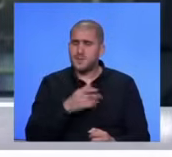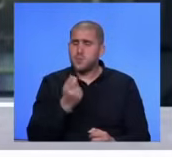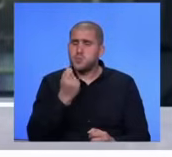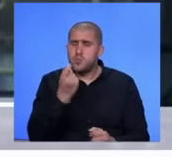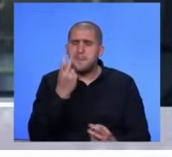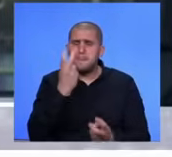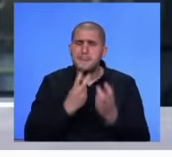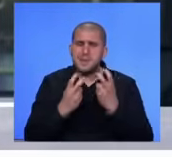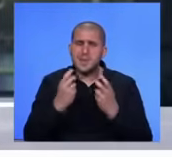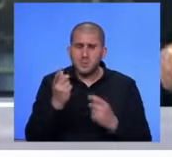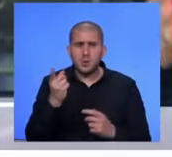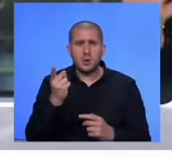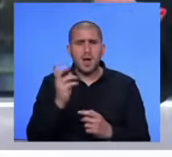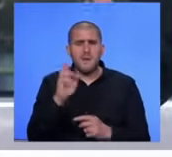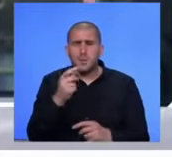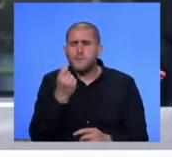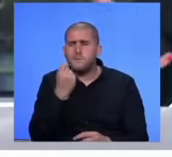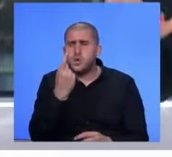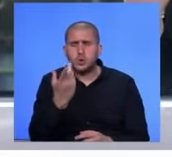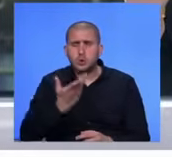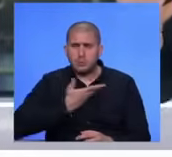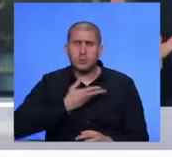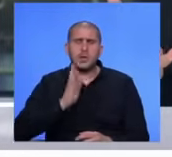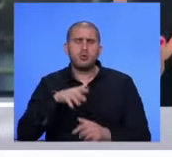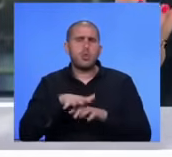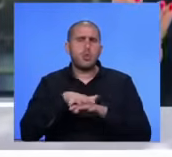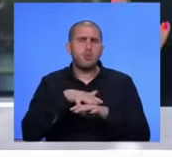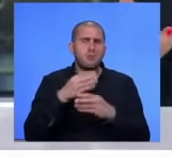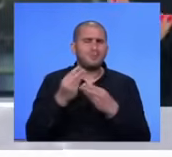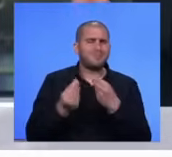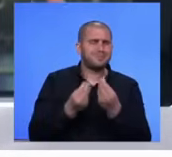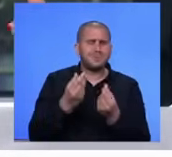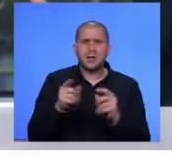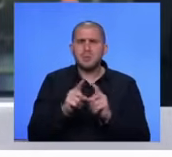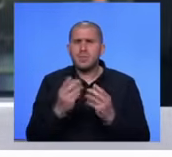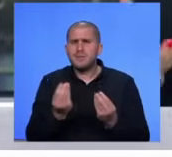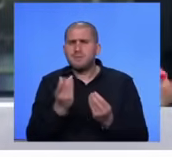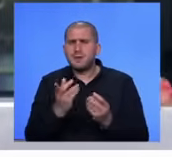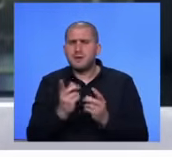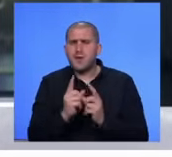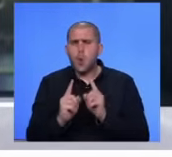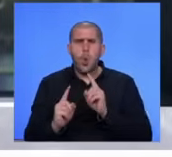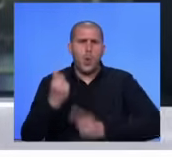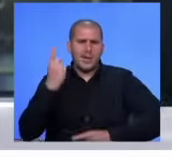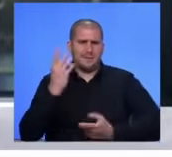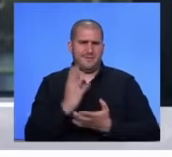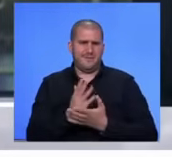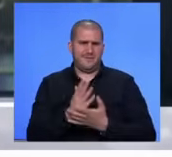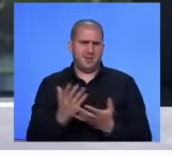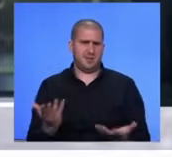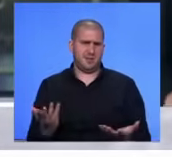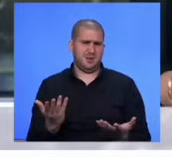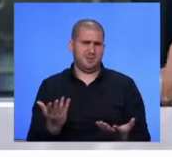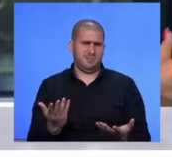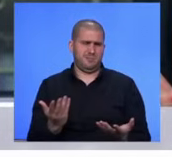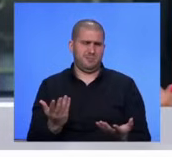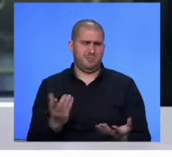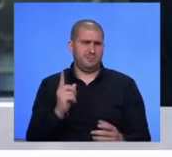מידע, אך לא פשוטה. יש איזו תחושה של איזה דברים שחרגו מאיפה שהם היו צריכים להיות,